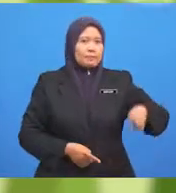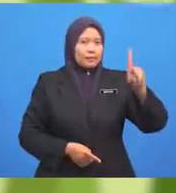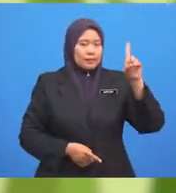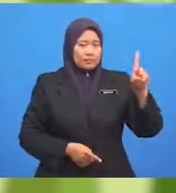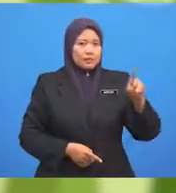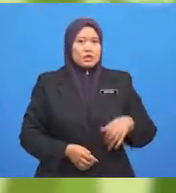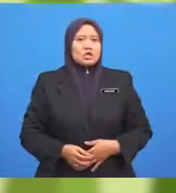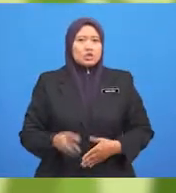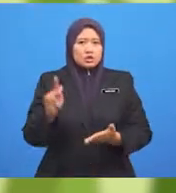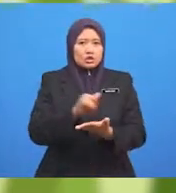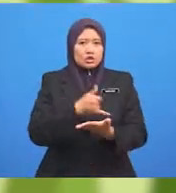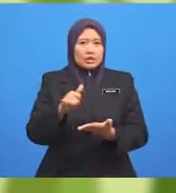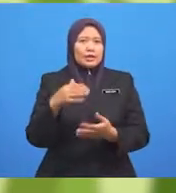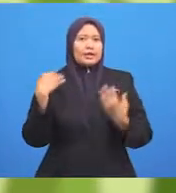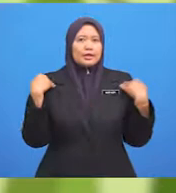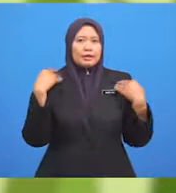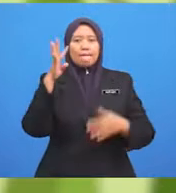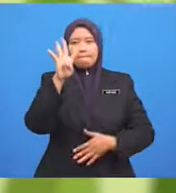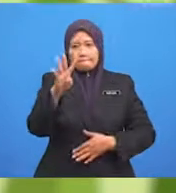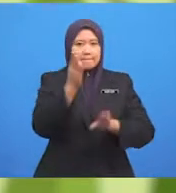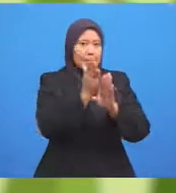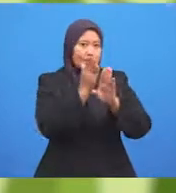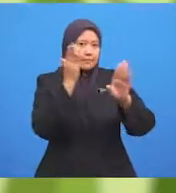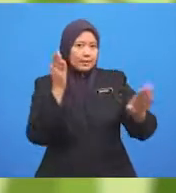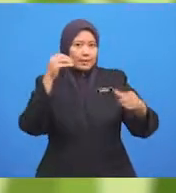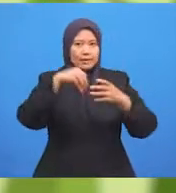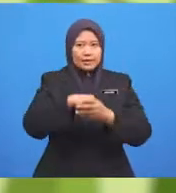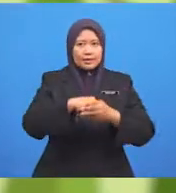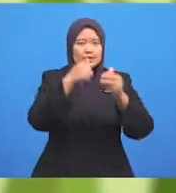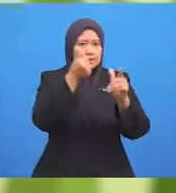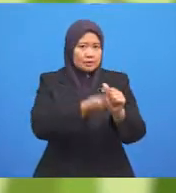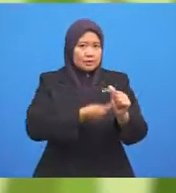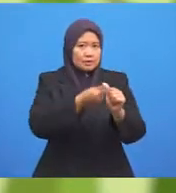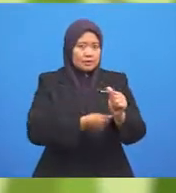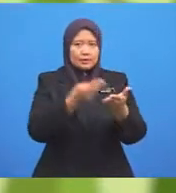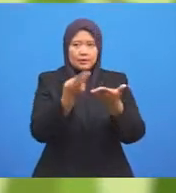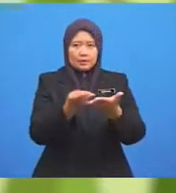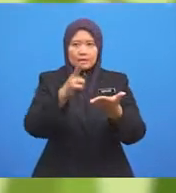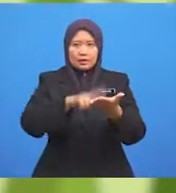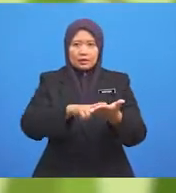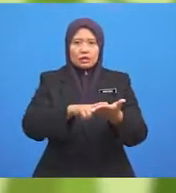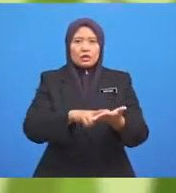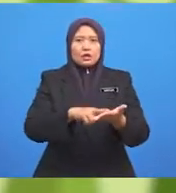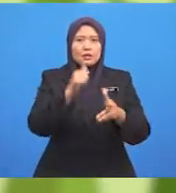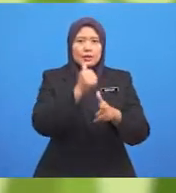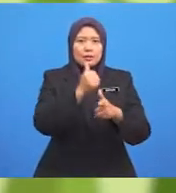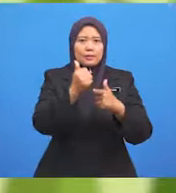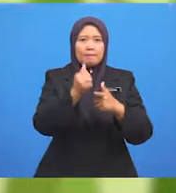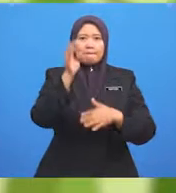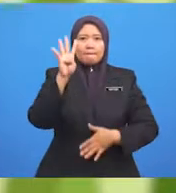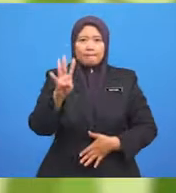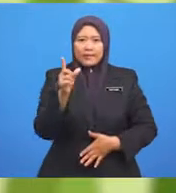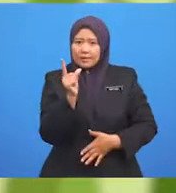ini terdiri daripada empat baris dalam setiap rangkap atau empat kerat